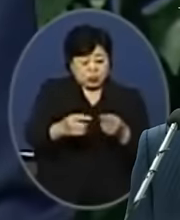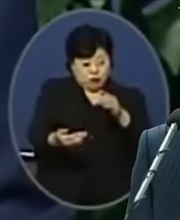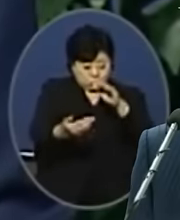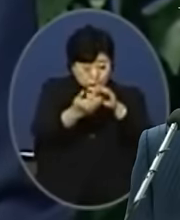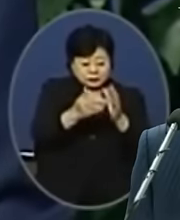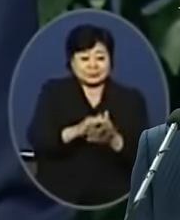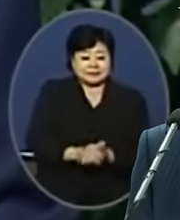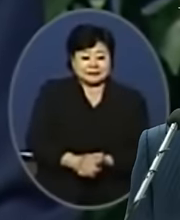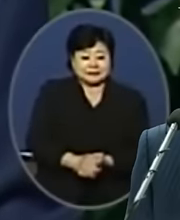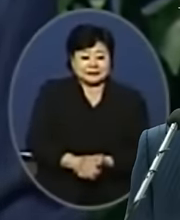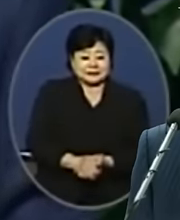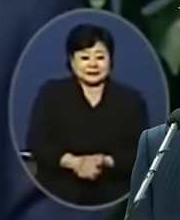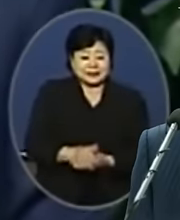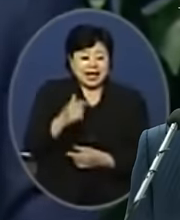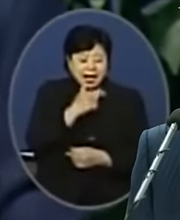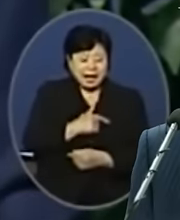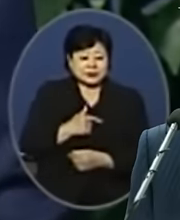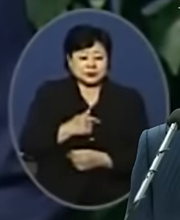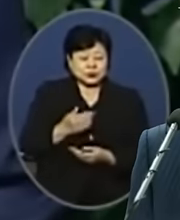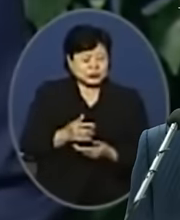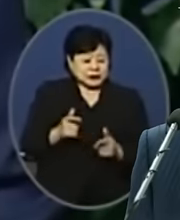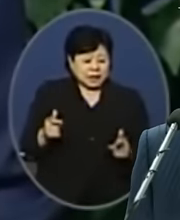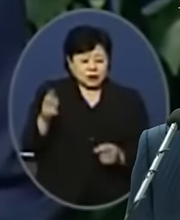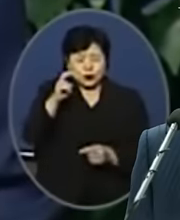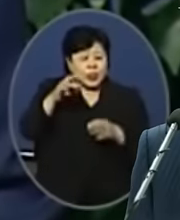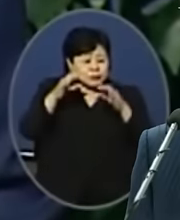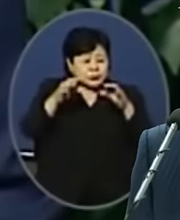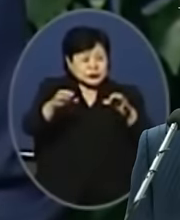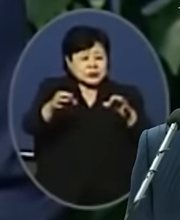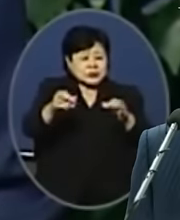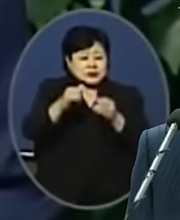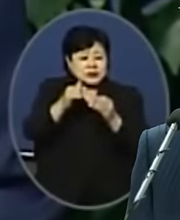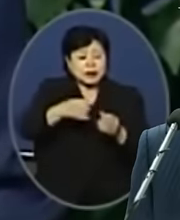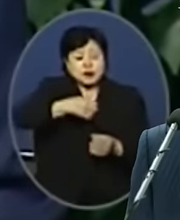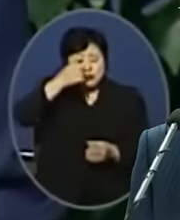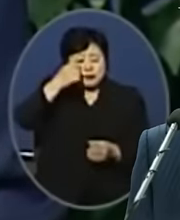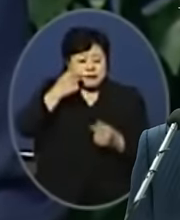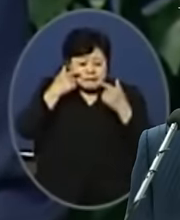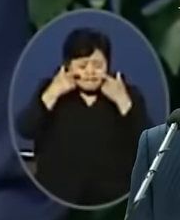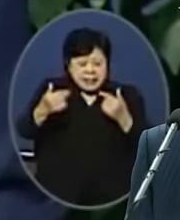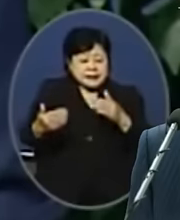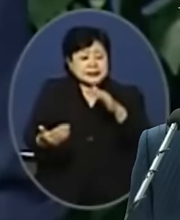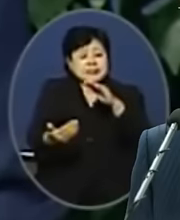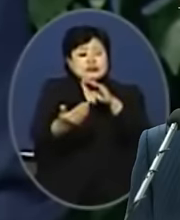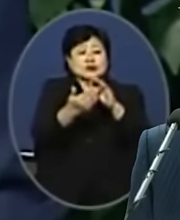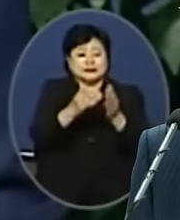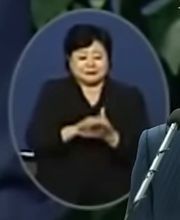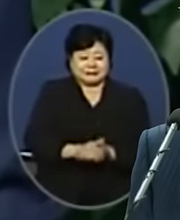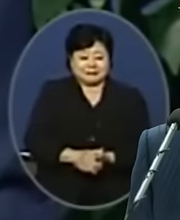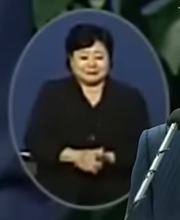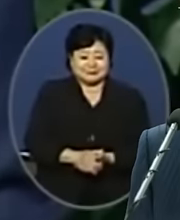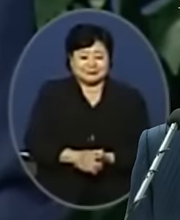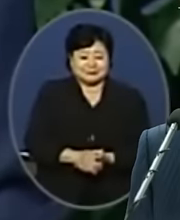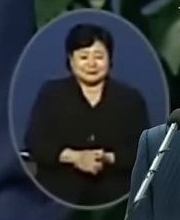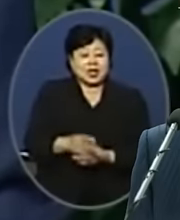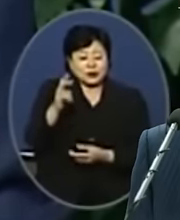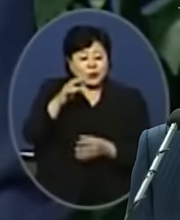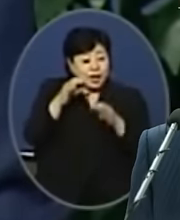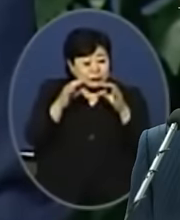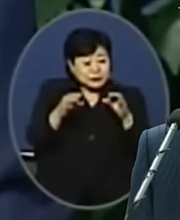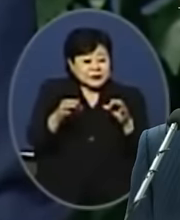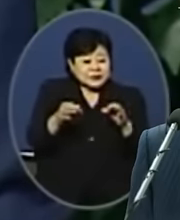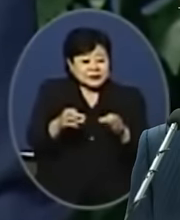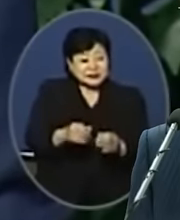것입니다. 가슴으로 쉬지 않고 노래하는 인생의 꿈은 반드시 이루어지는 것입니다. 노래를 할